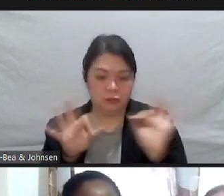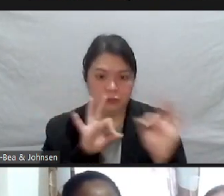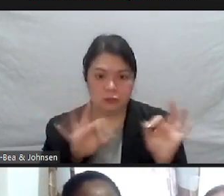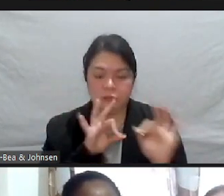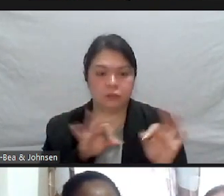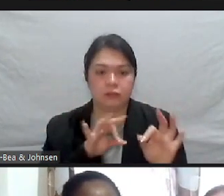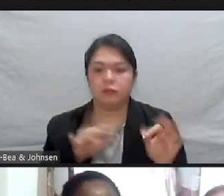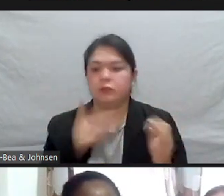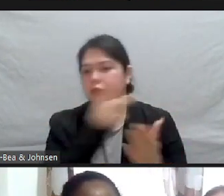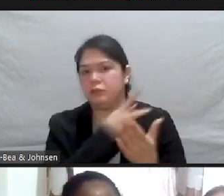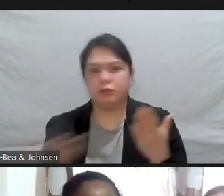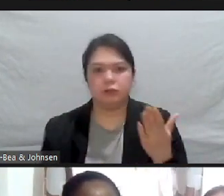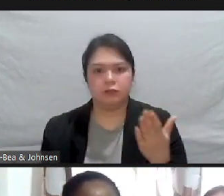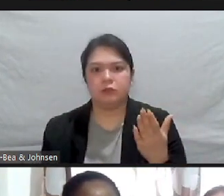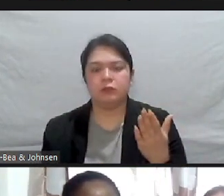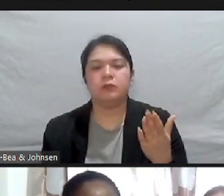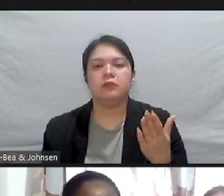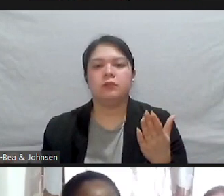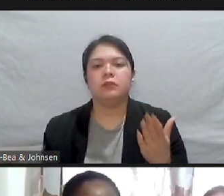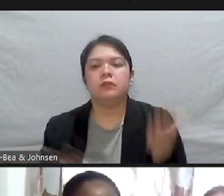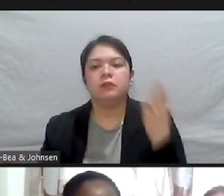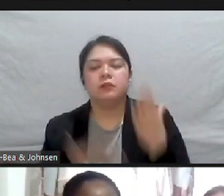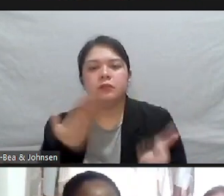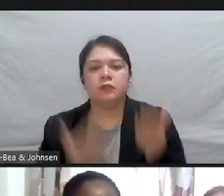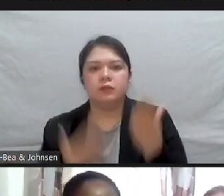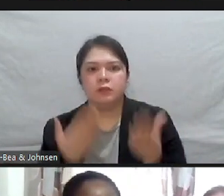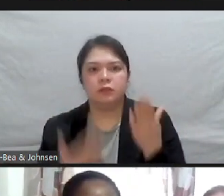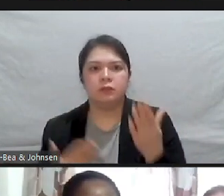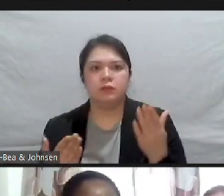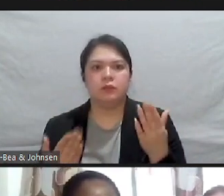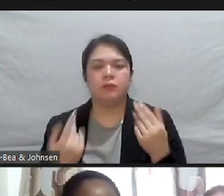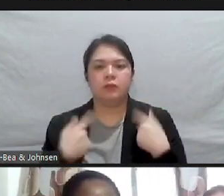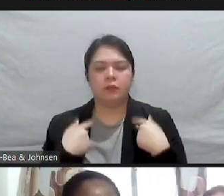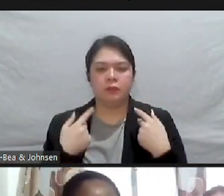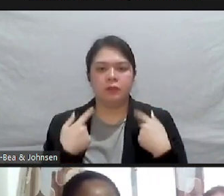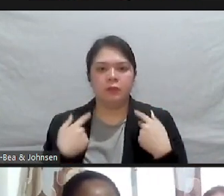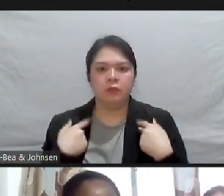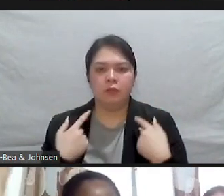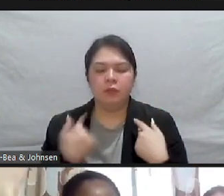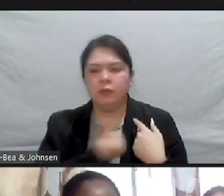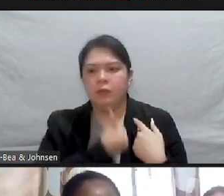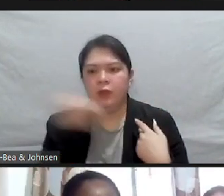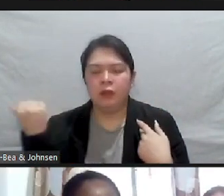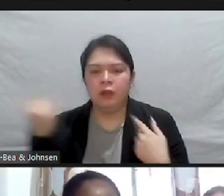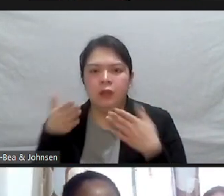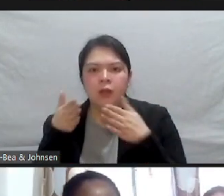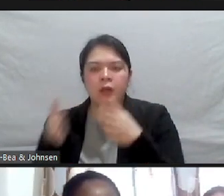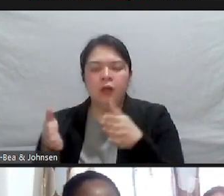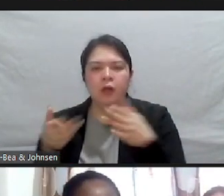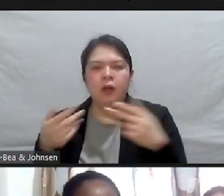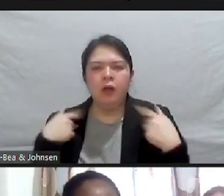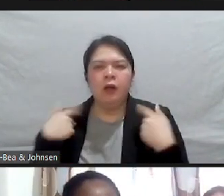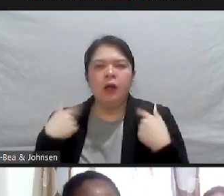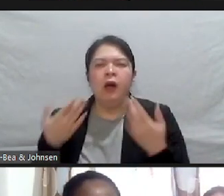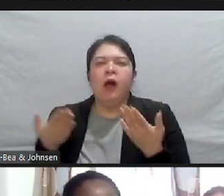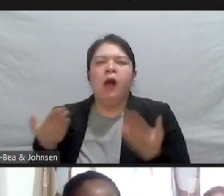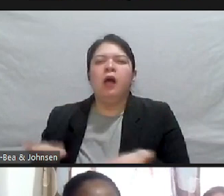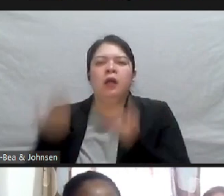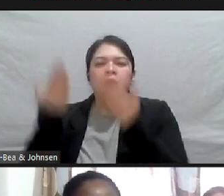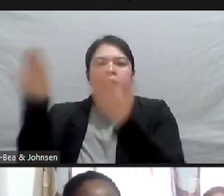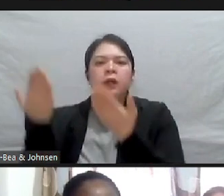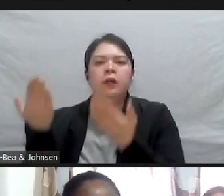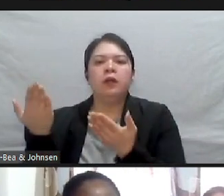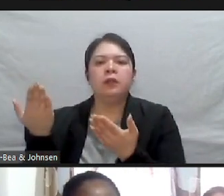at Kongreso, siguro po meron tayong iba pang venue. Isang pa natin sa Supreme Court. Dahil yan ay